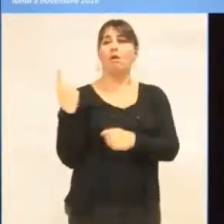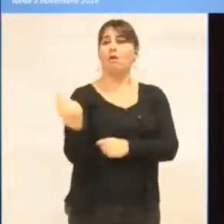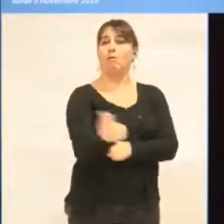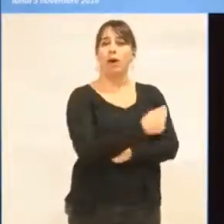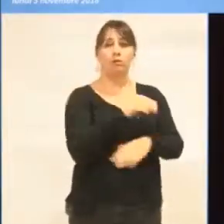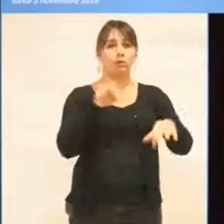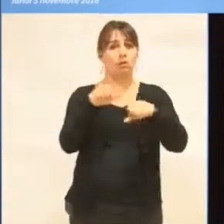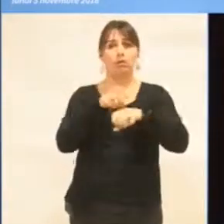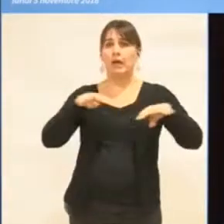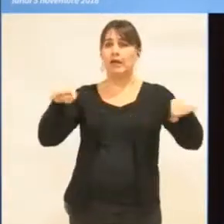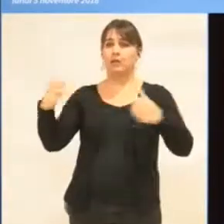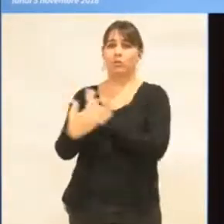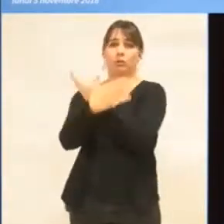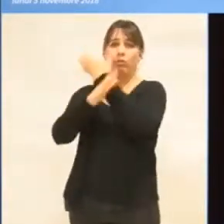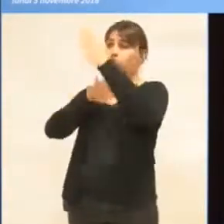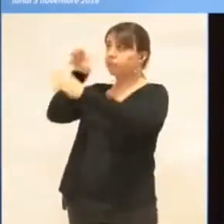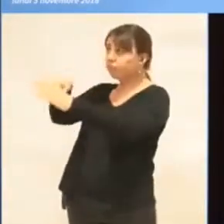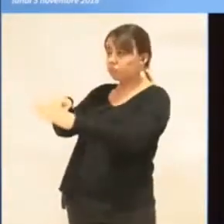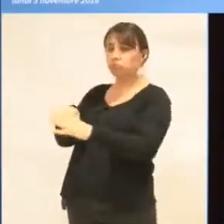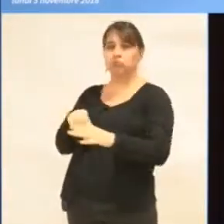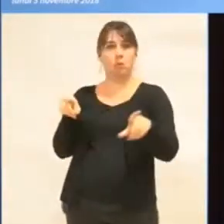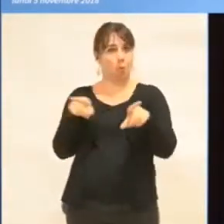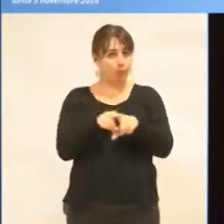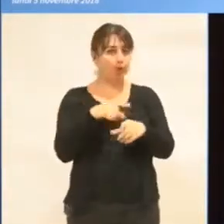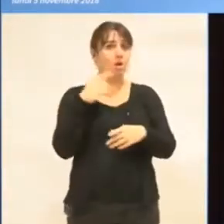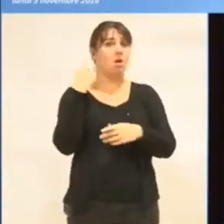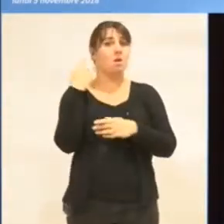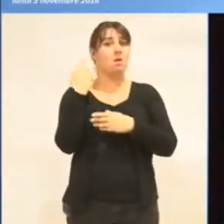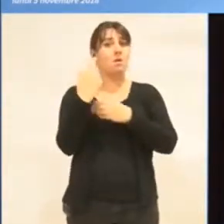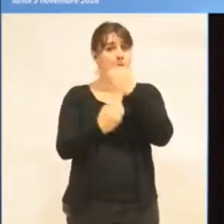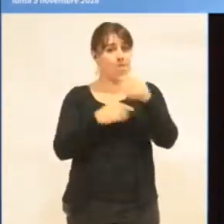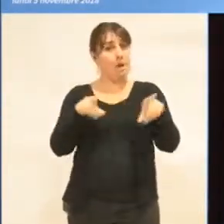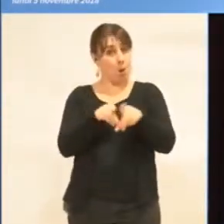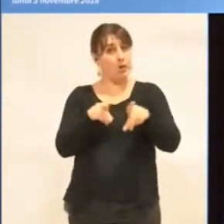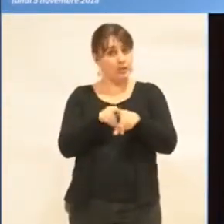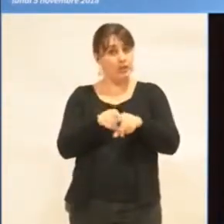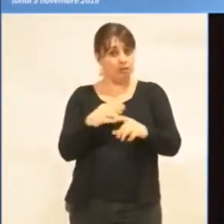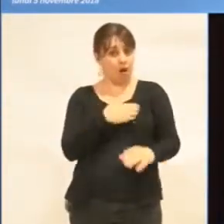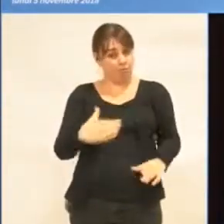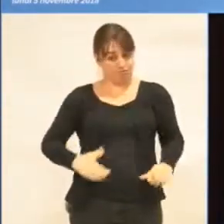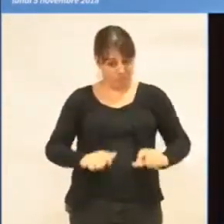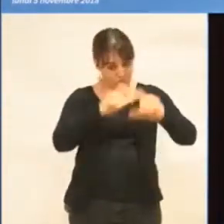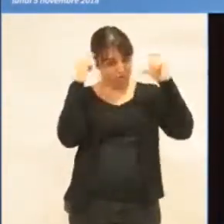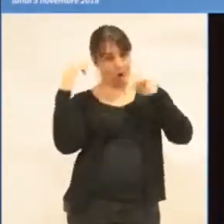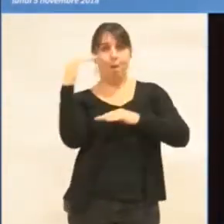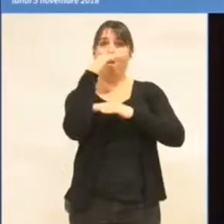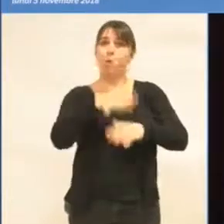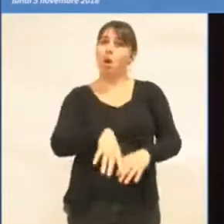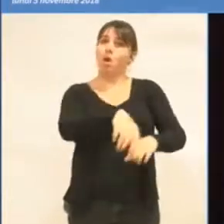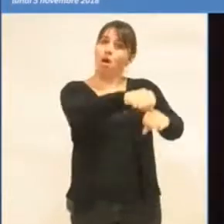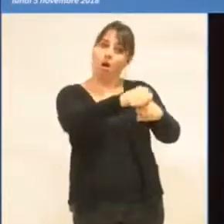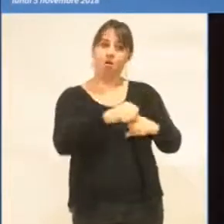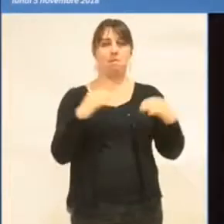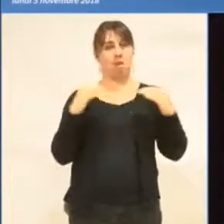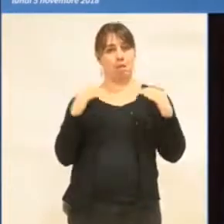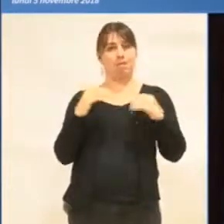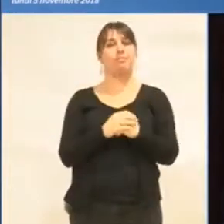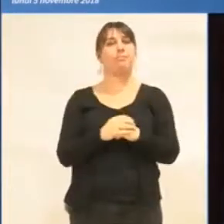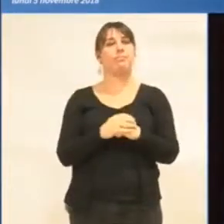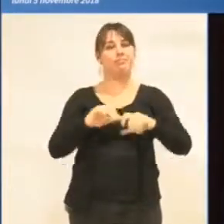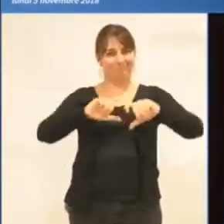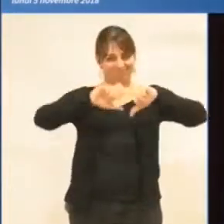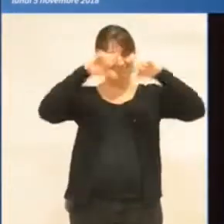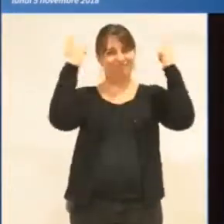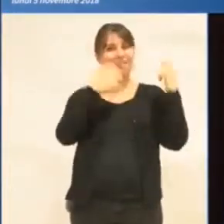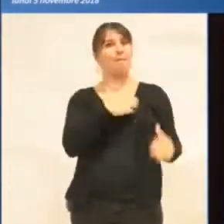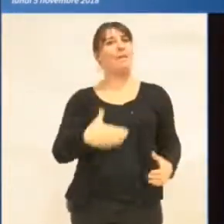L'égalité femmes-hommes, je trouve que c'est un sujet qui est particulièrement intéressant en matière de pratique politique, parce qu'en fait, il y a deux manières de l'appréhender. Il y a une première